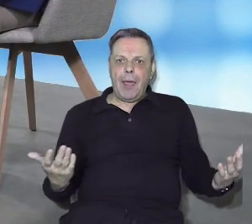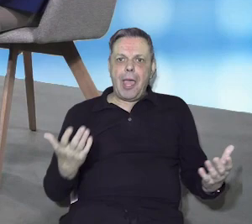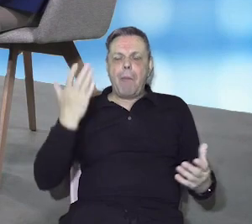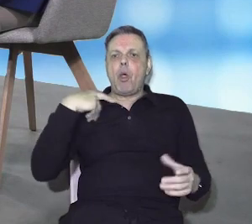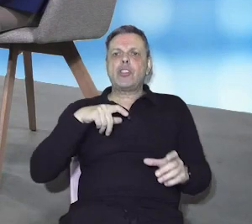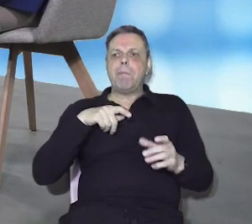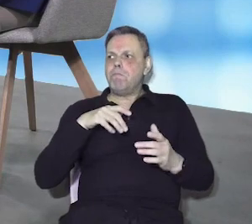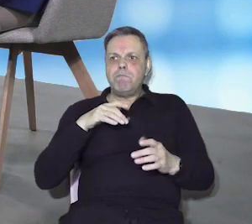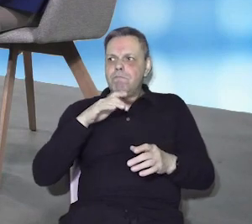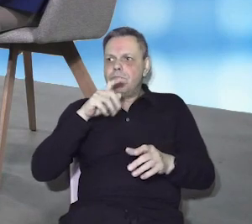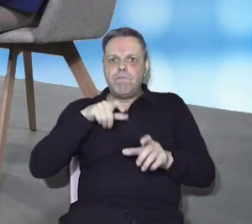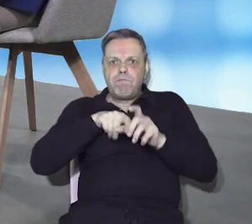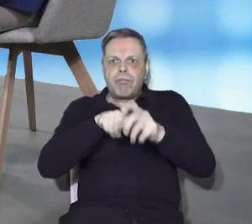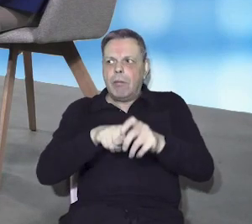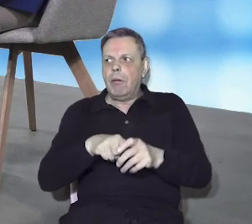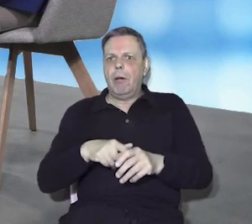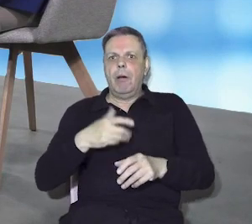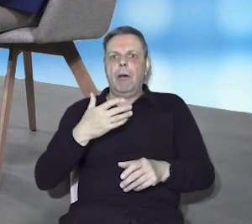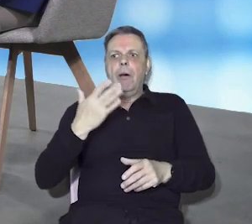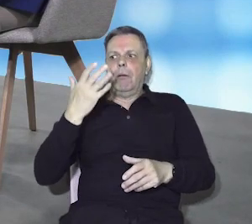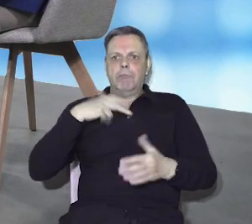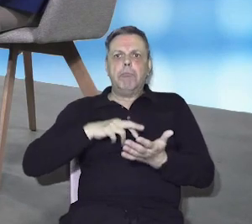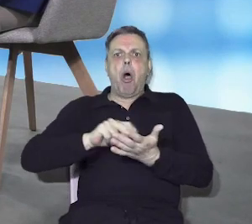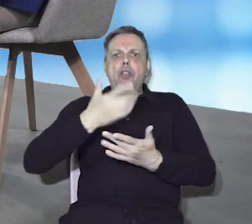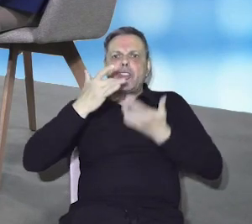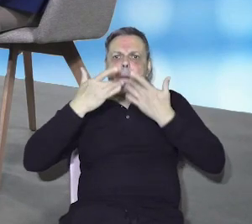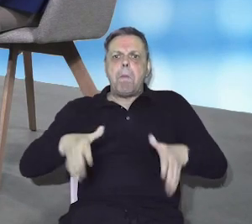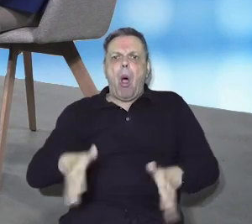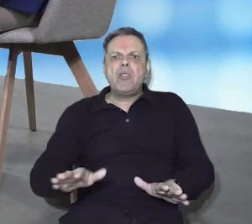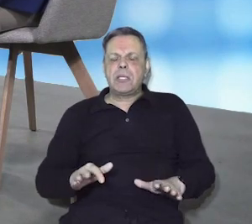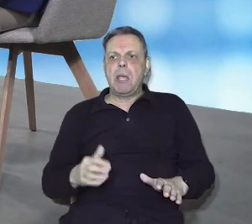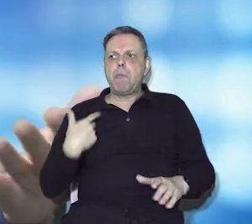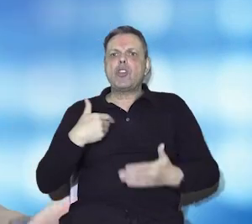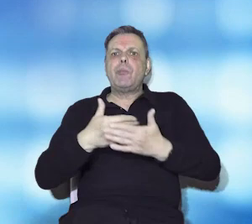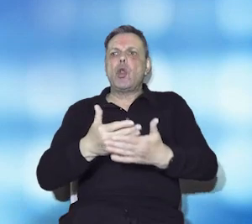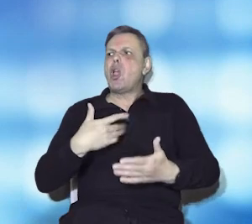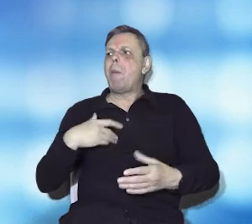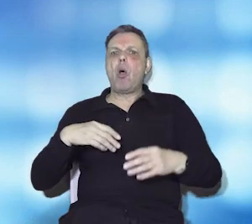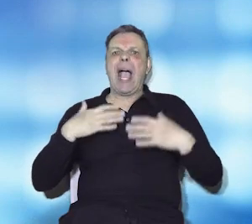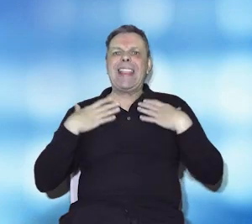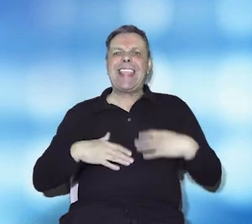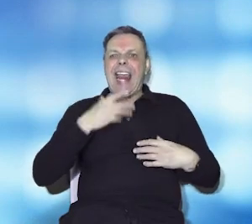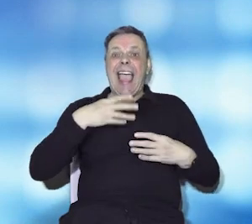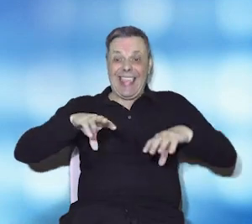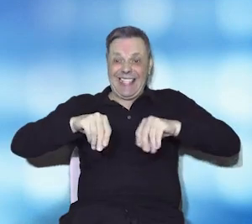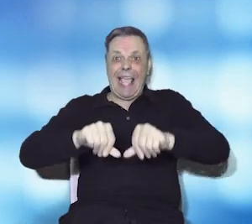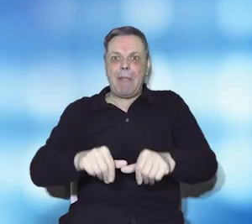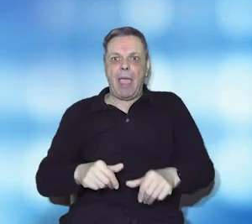doticaju, hodao sam bos, doticaj moga tijela i zemlje je bio direktan.